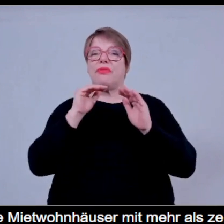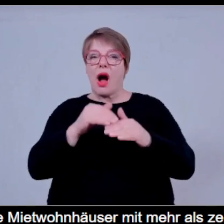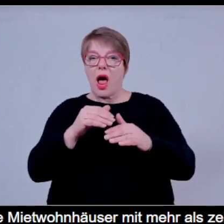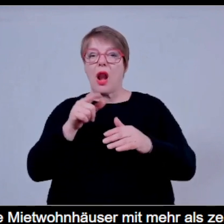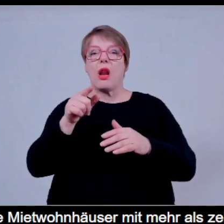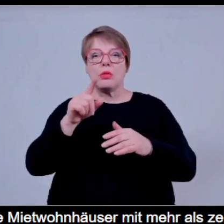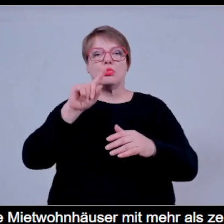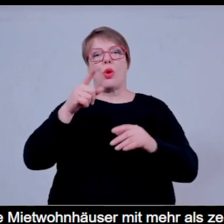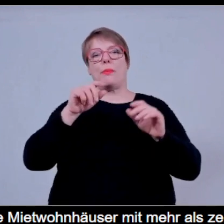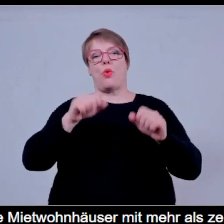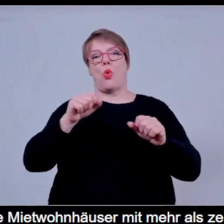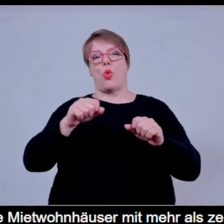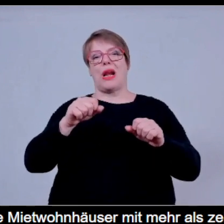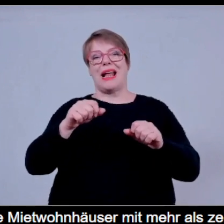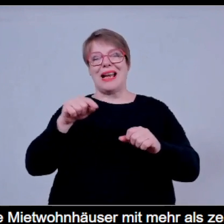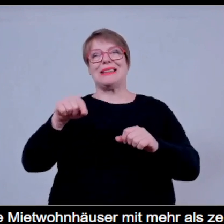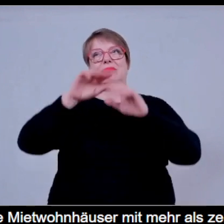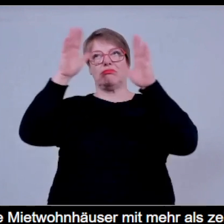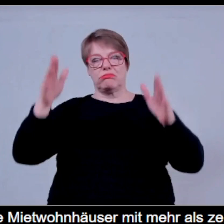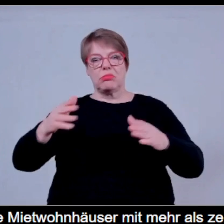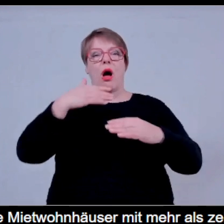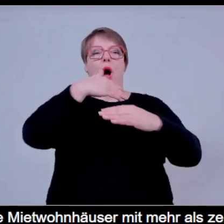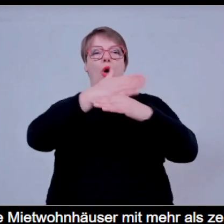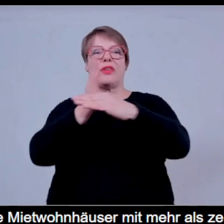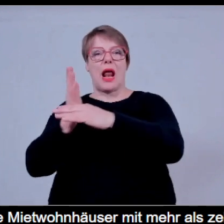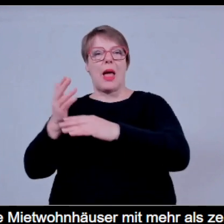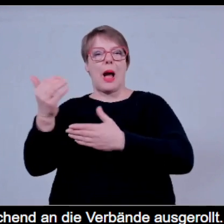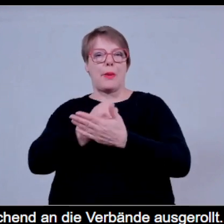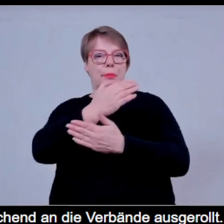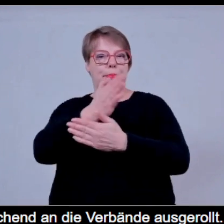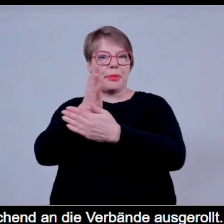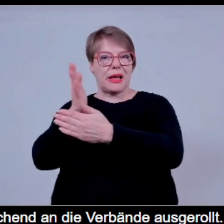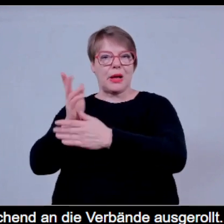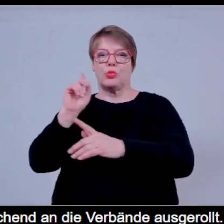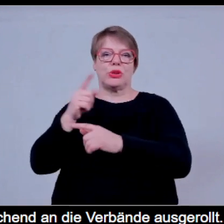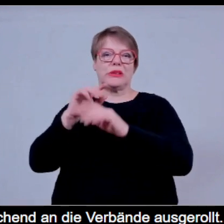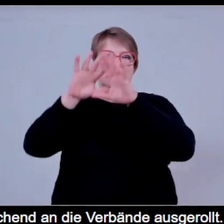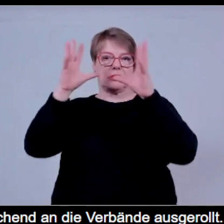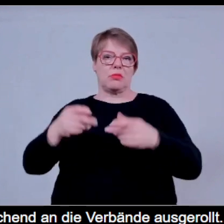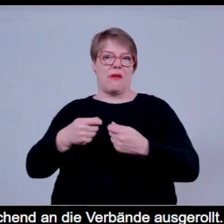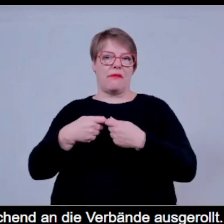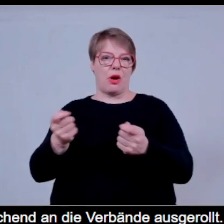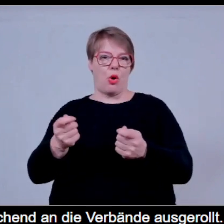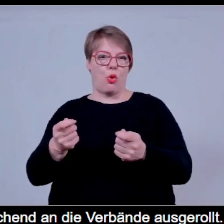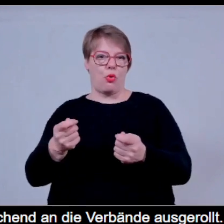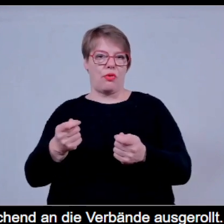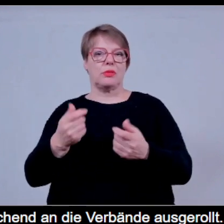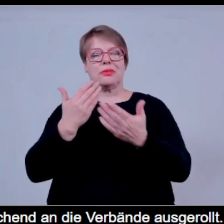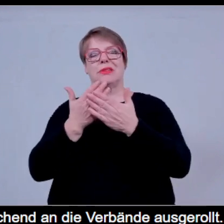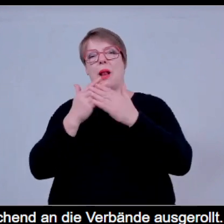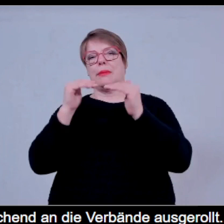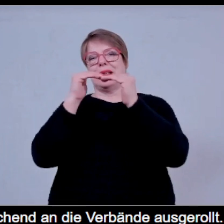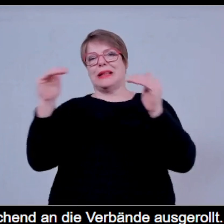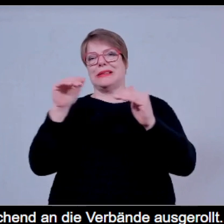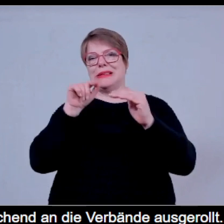anschreiben, damit die sich mit dem Thema auseinandersetzen können. Nach der Verbändeanhörung wollen wir das in Kraft setzen, nach